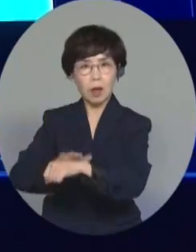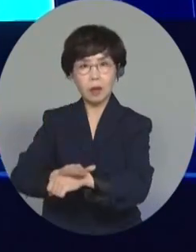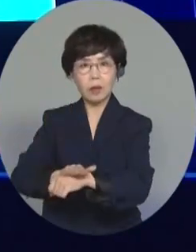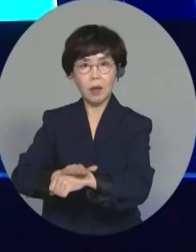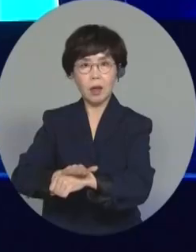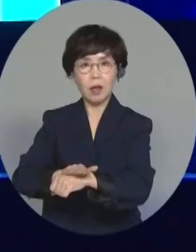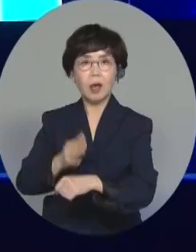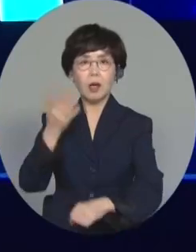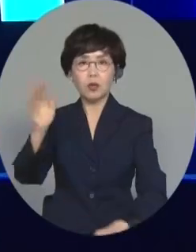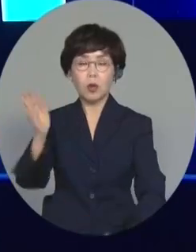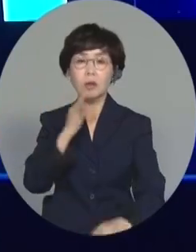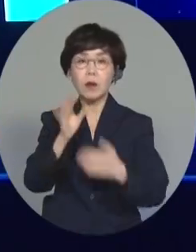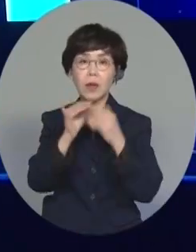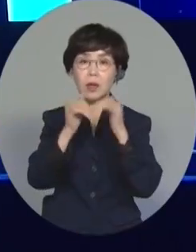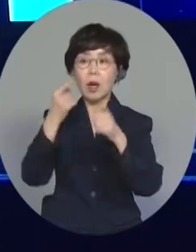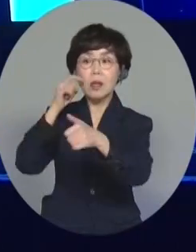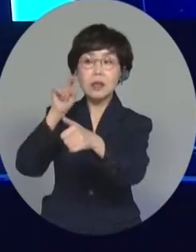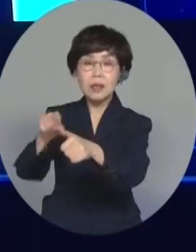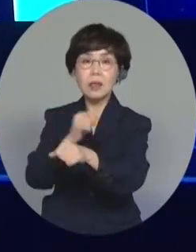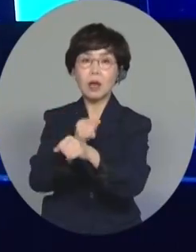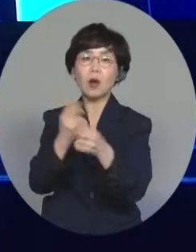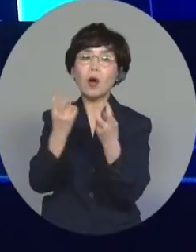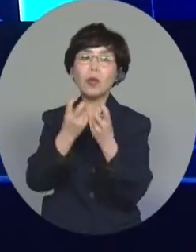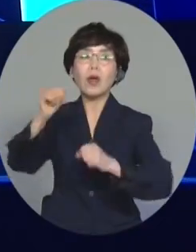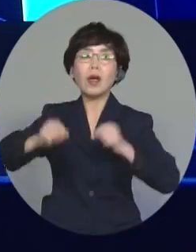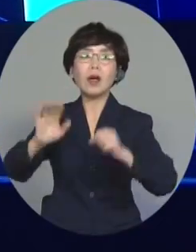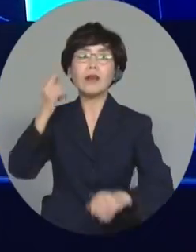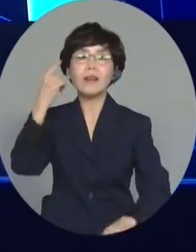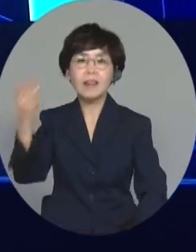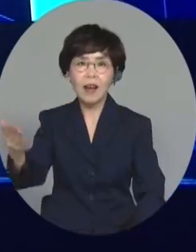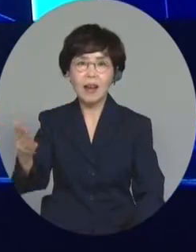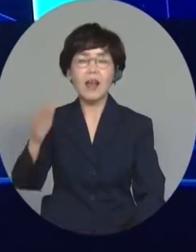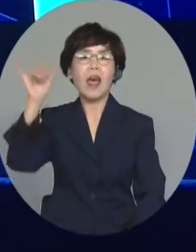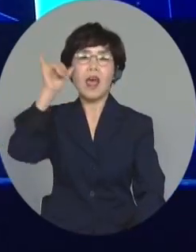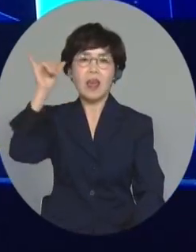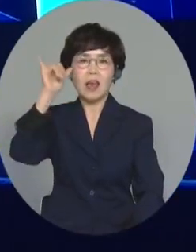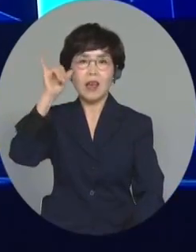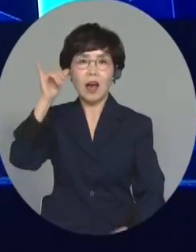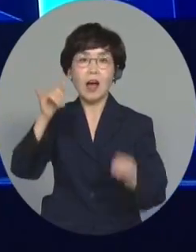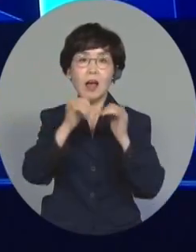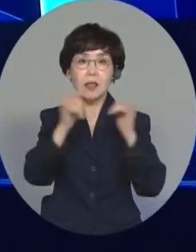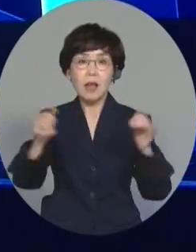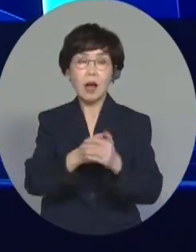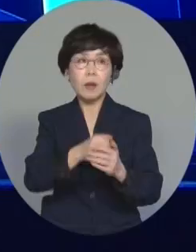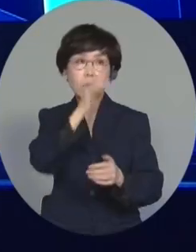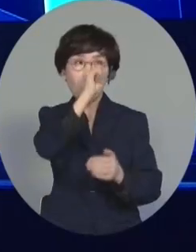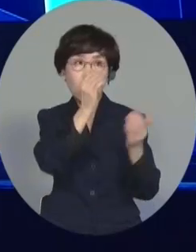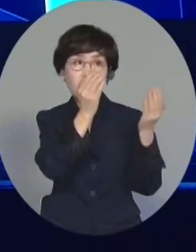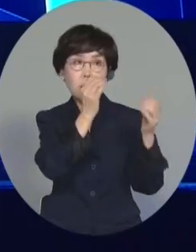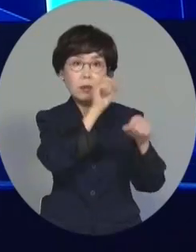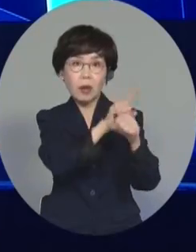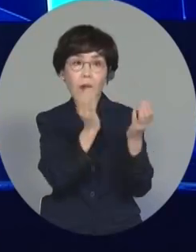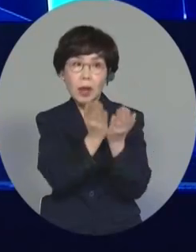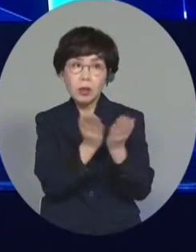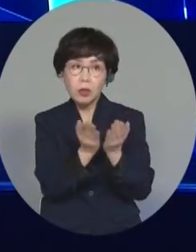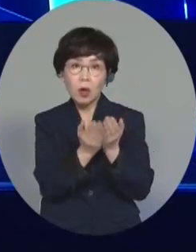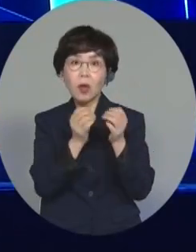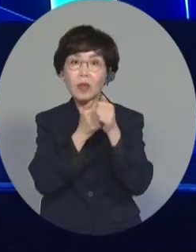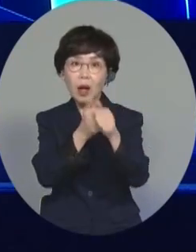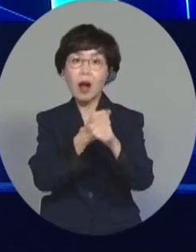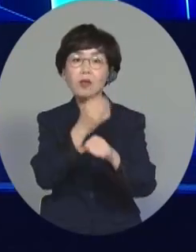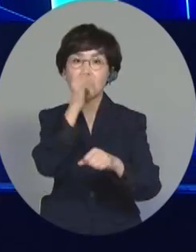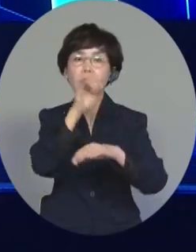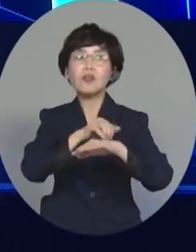주는 지시를 우리가 어떻게 수행을 해야 하는가를 AI가 사람의 선호에 따라서 수행할 수 있도록 훈련이 더 되는